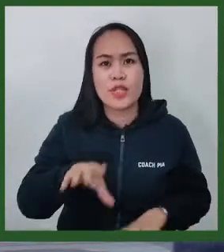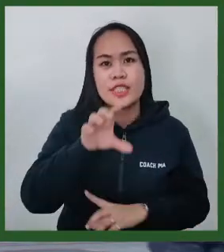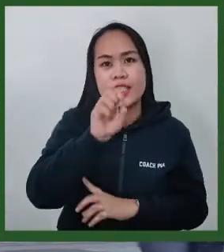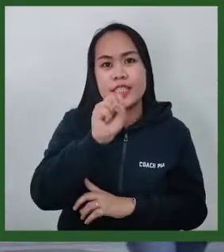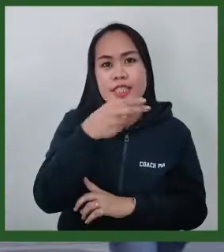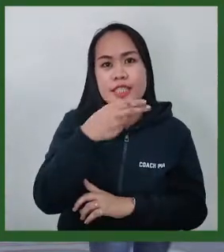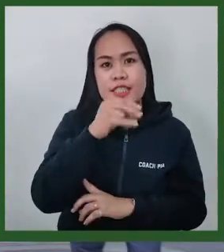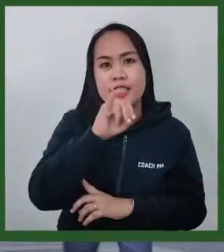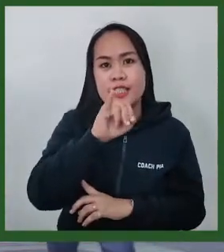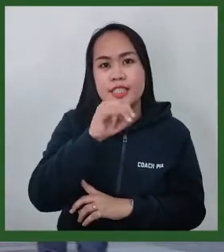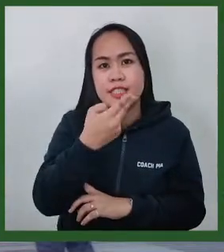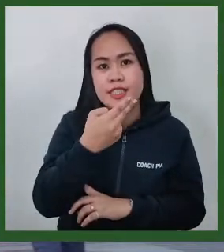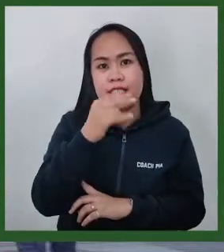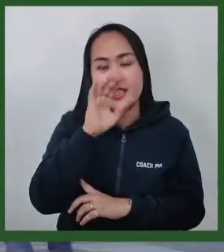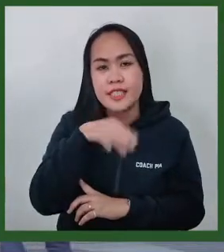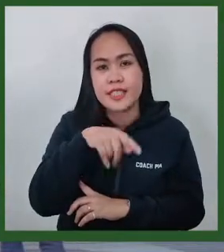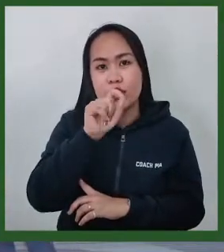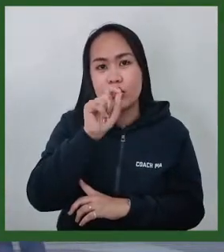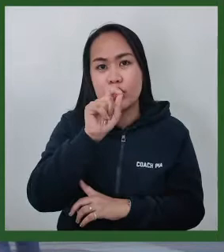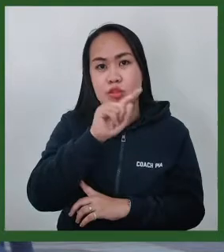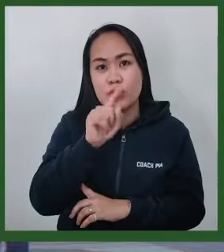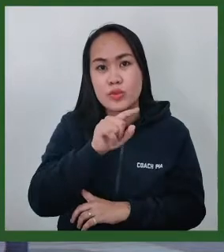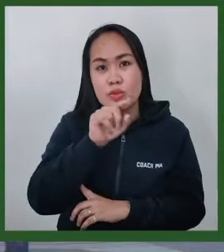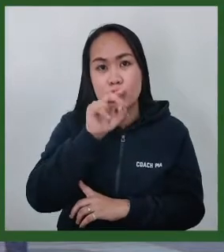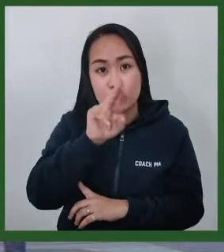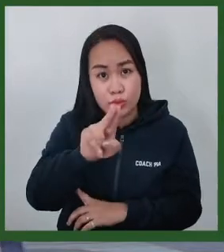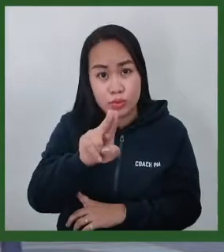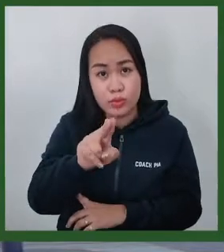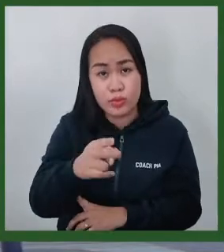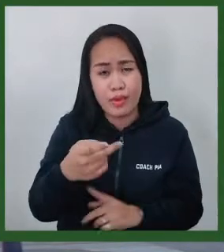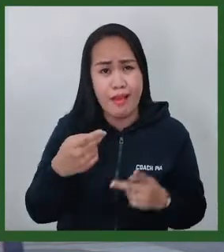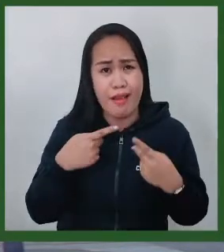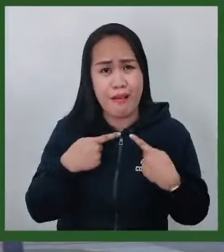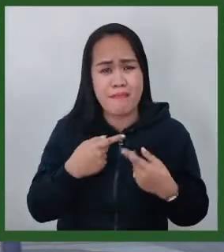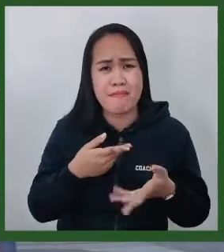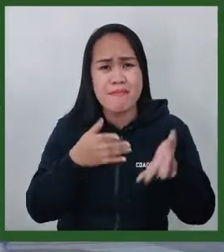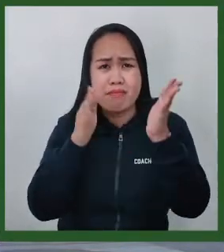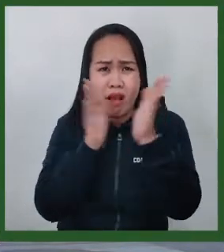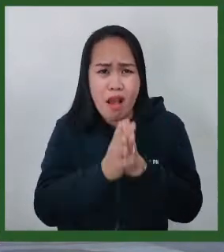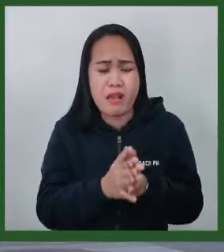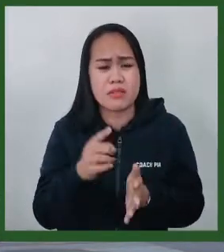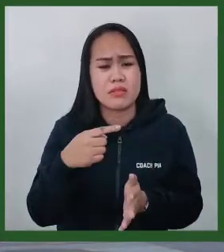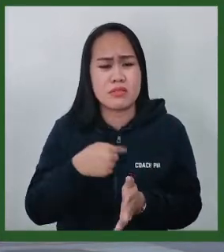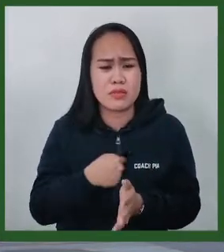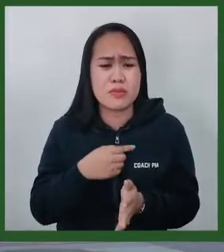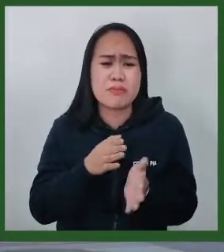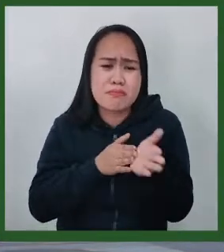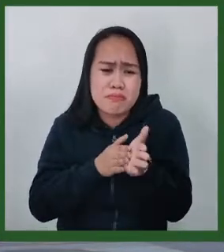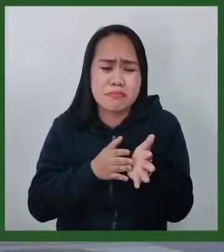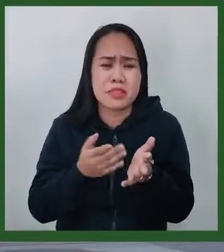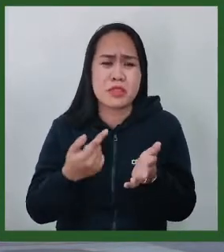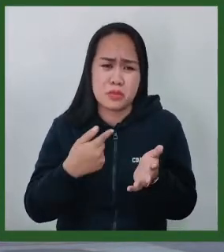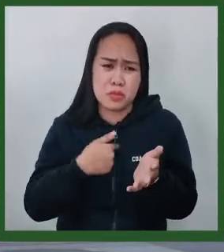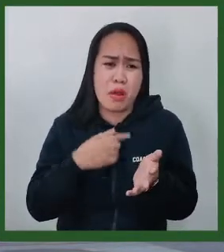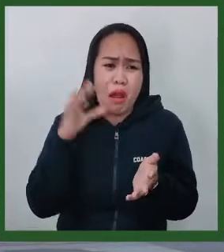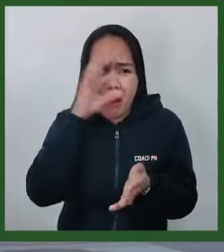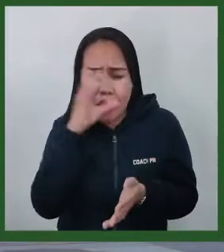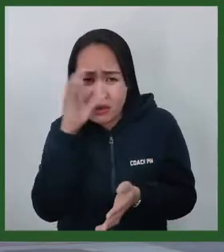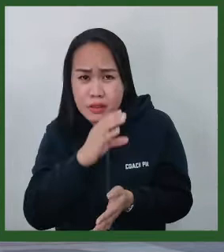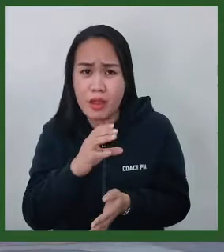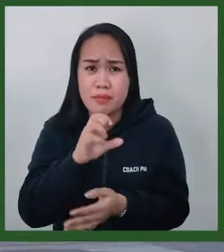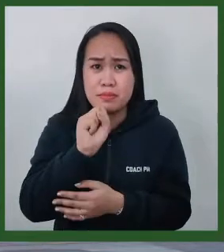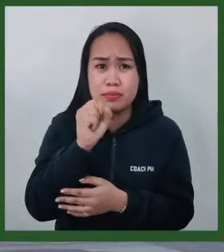Kaya dumulog sa atin yung may-ari nito at humihingi ng ating tulong para huma-retrieve ang kanilang alagang aso.